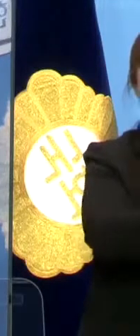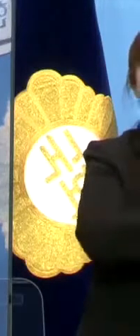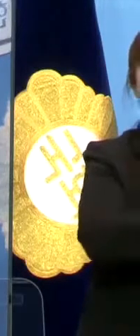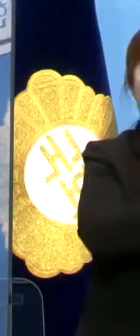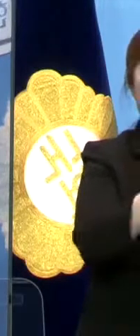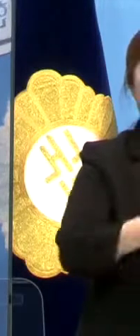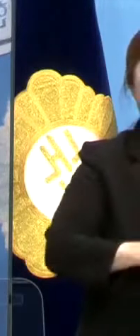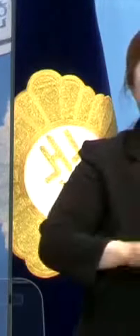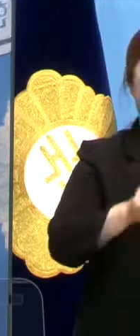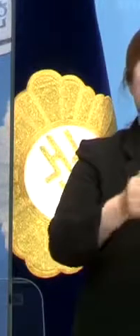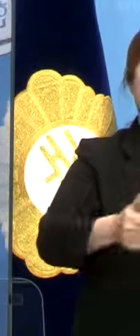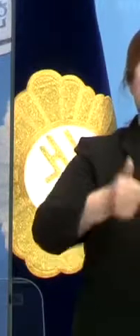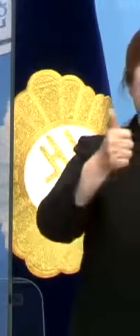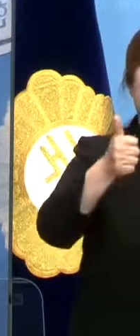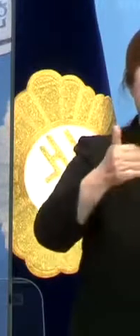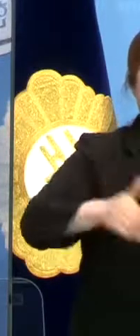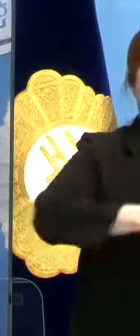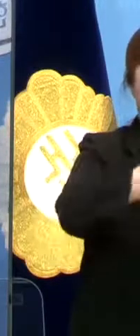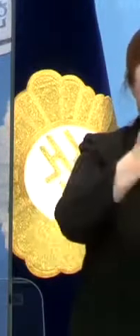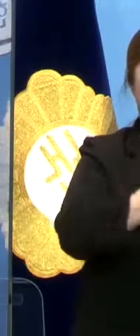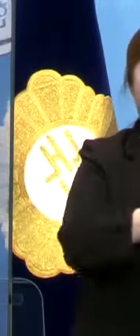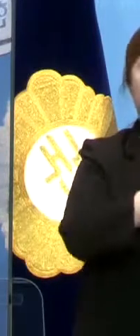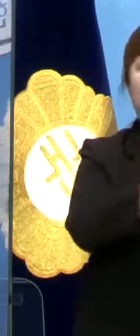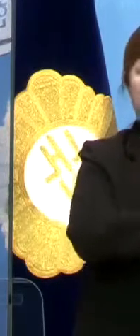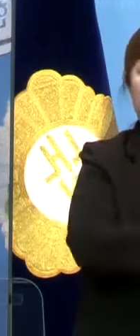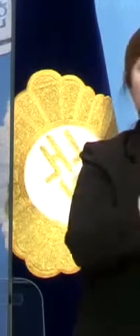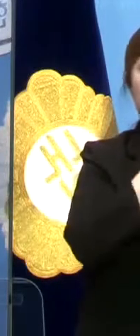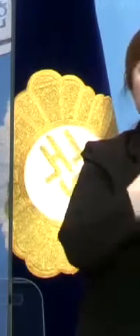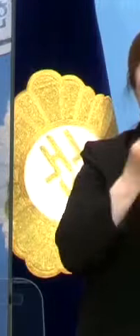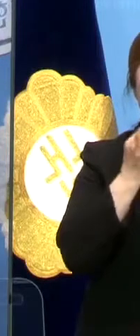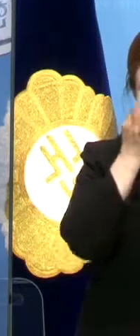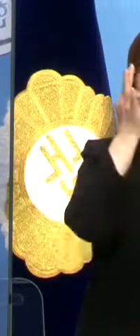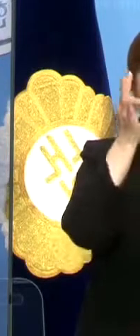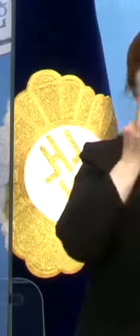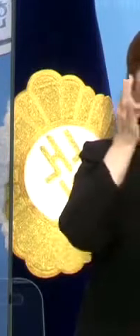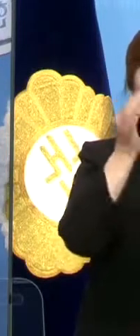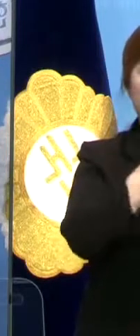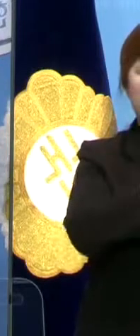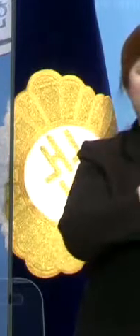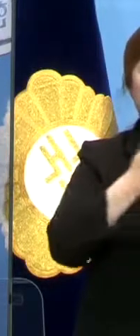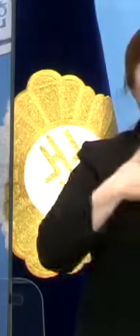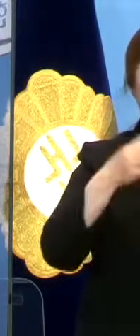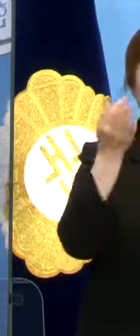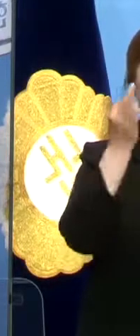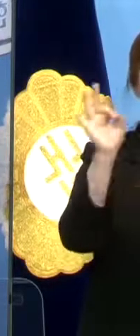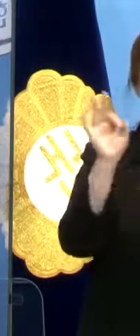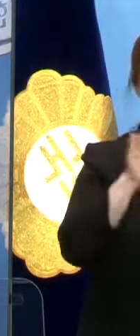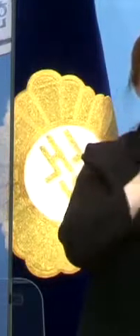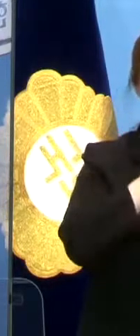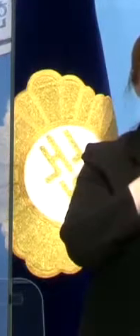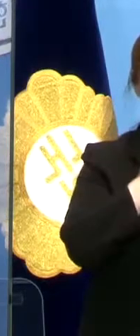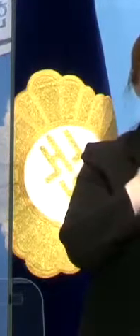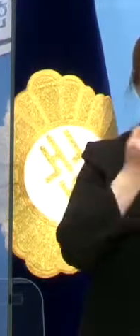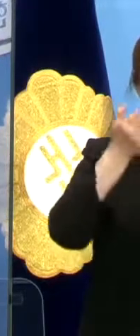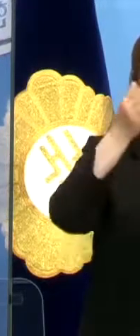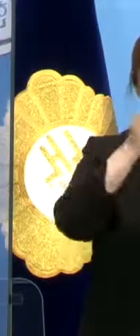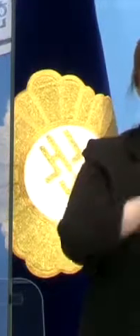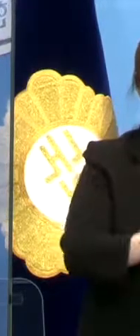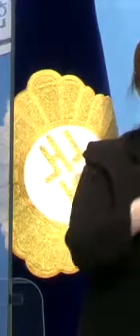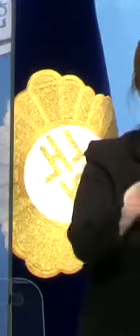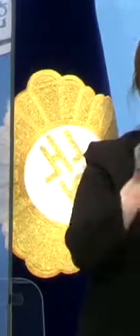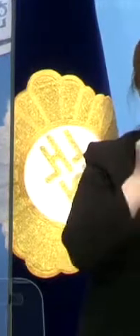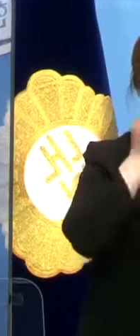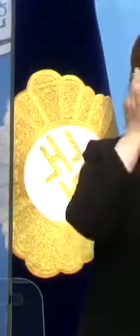나은 근무환경을 만들어왔던 그간의 노력은 충분히 인정할 만 합니다 하지만 이